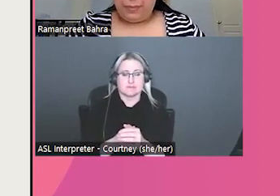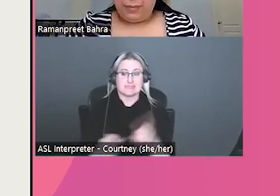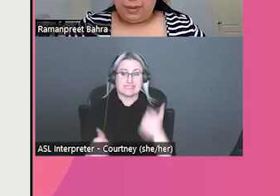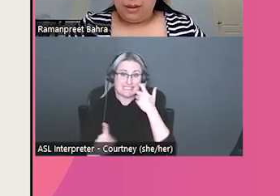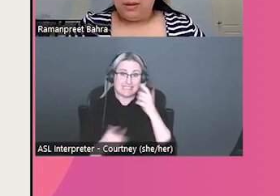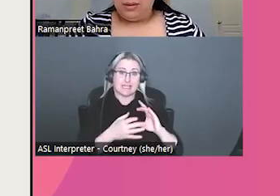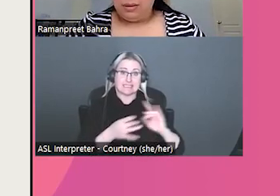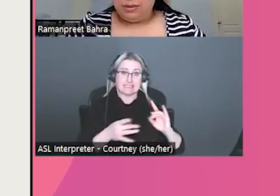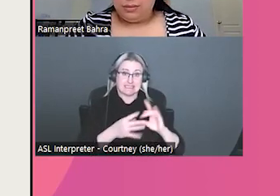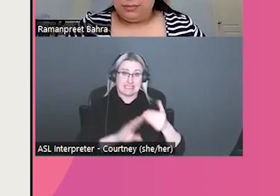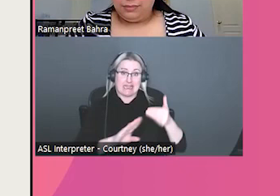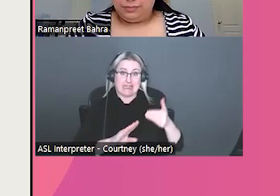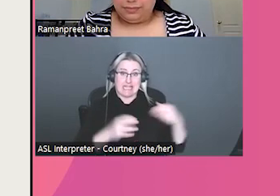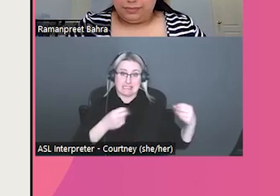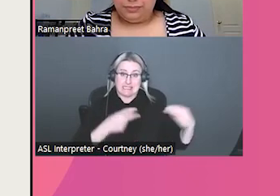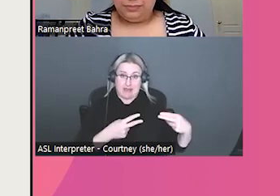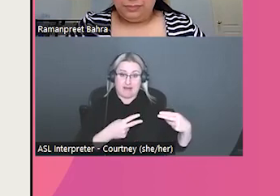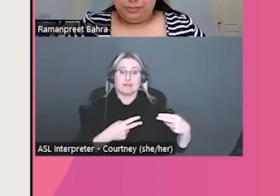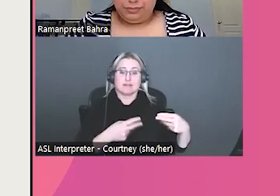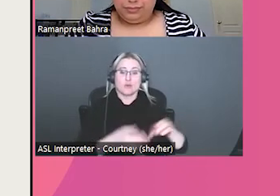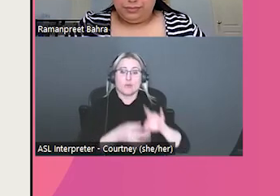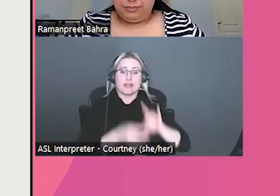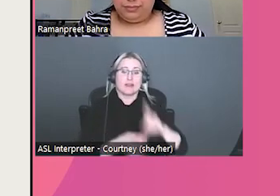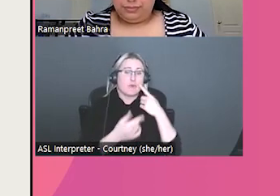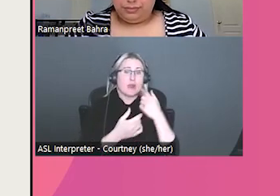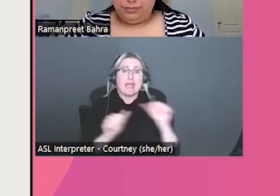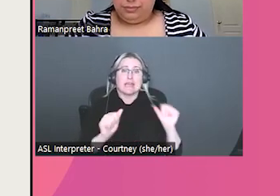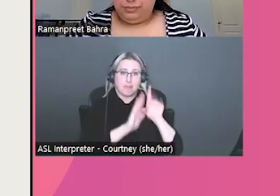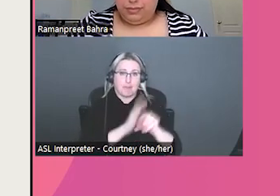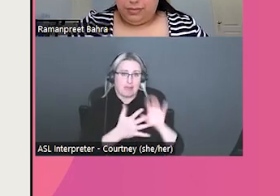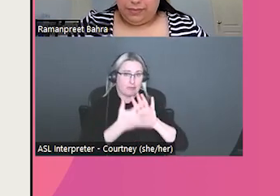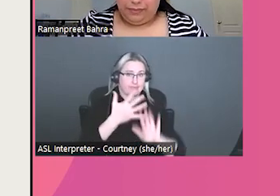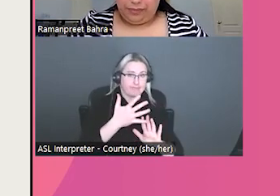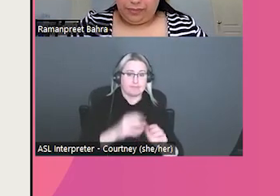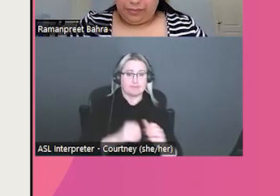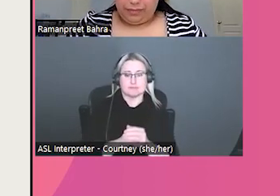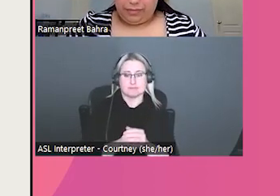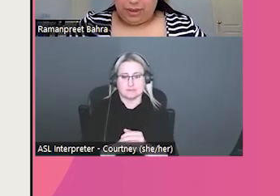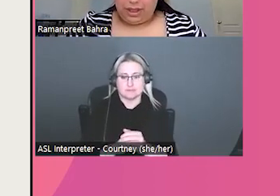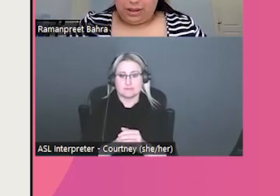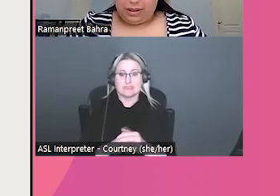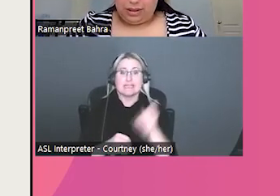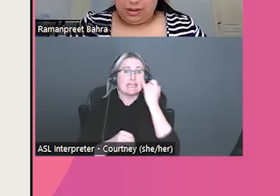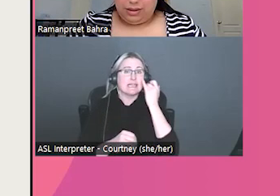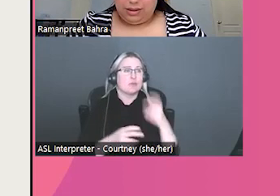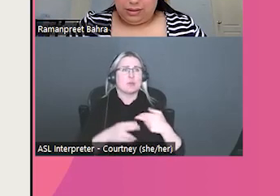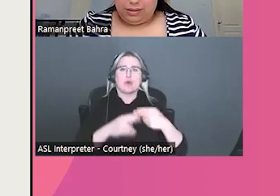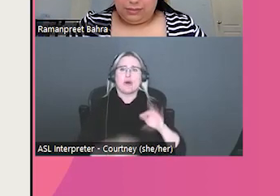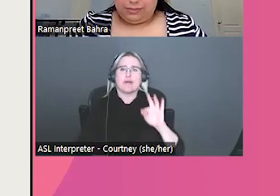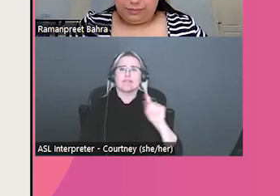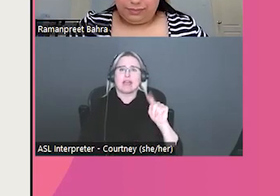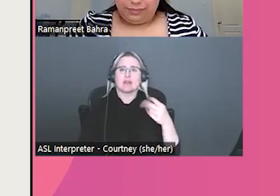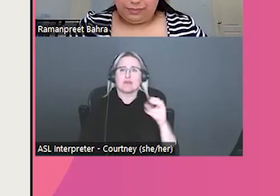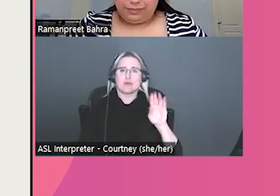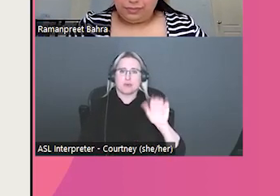éminents, érudits, contribuent par leur langage grossophobe à ce processus